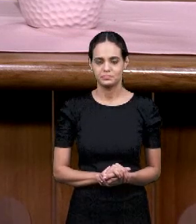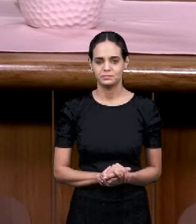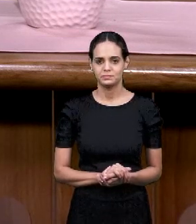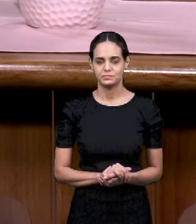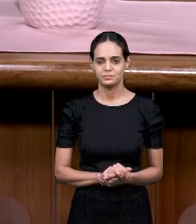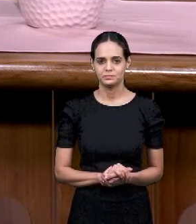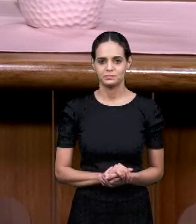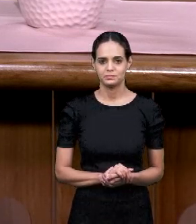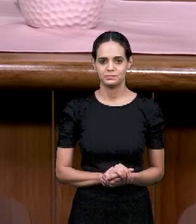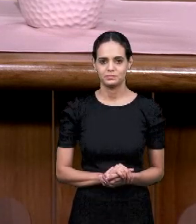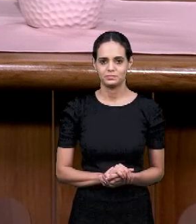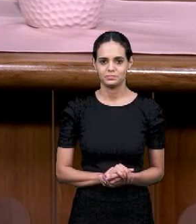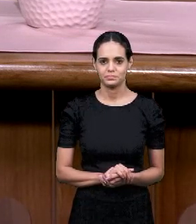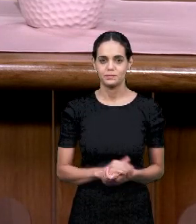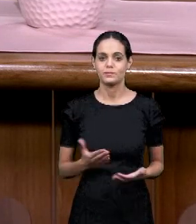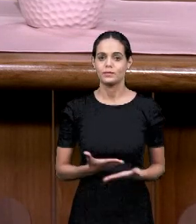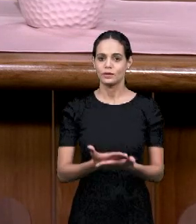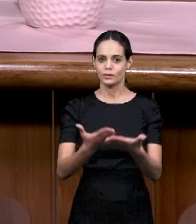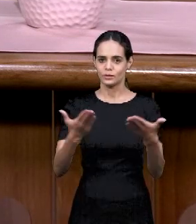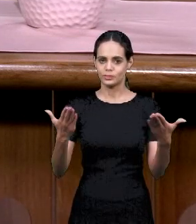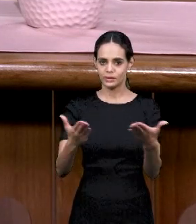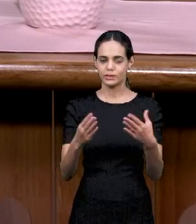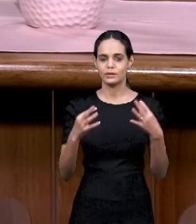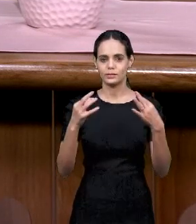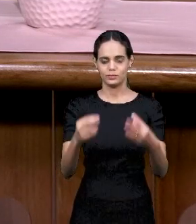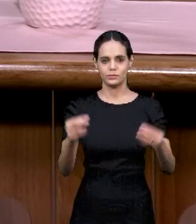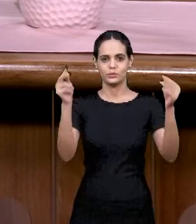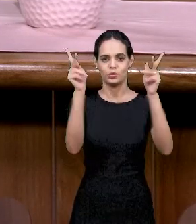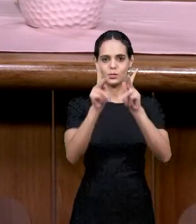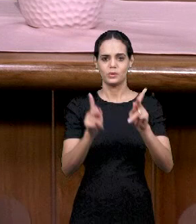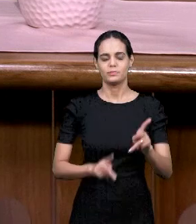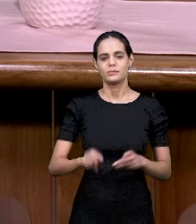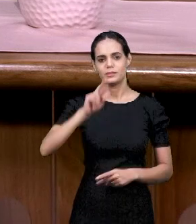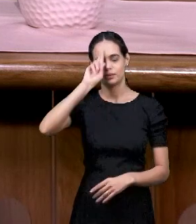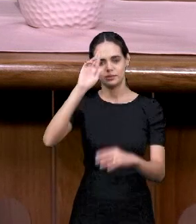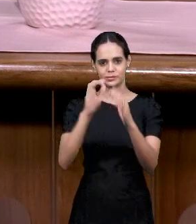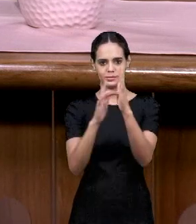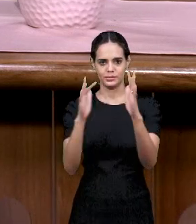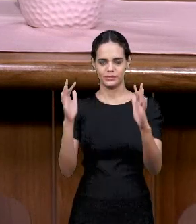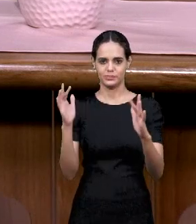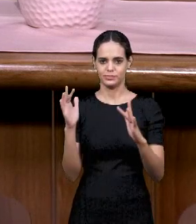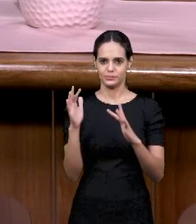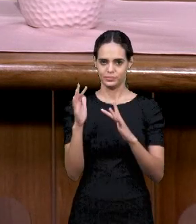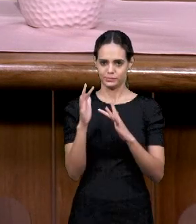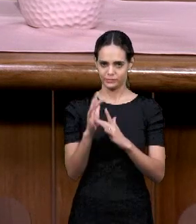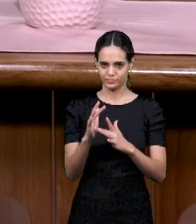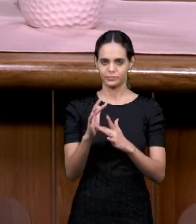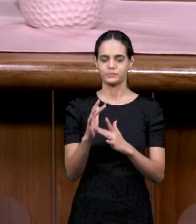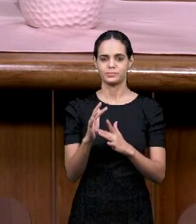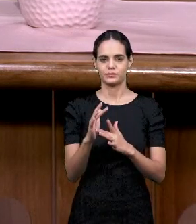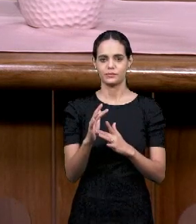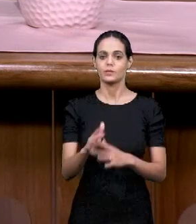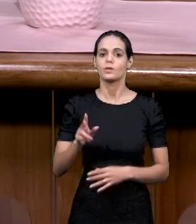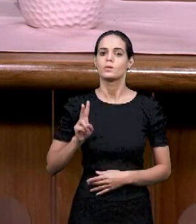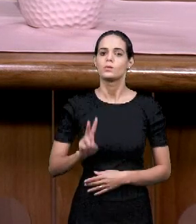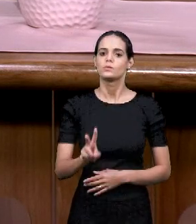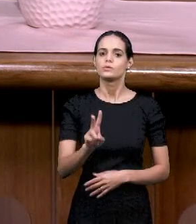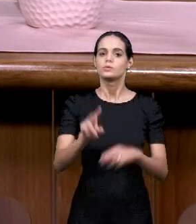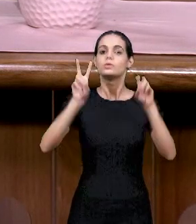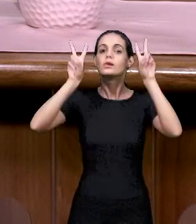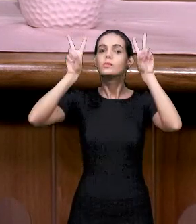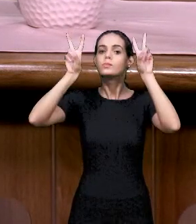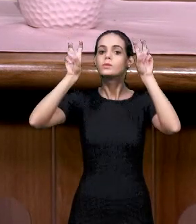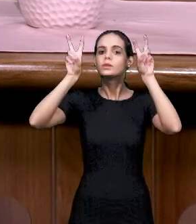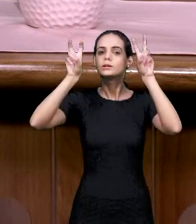Muito bem, irmãos, nós saudamos a Très todos com bien, a mes paz do frères et sœurs, Senhor. nous saluons à tous E dans la nós paix du vamos hoje dar Seigneur. Et sequência nous allons aqui aujourd'hui ao nosso assunto que